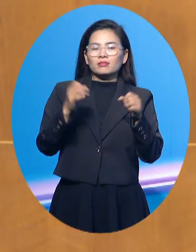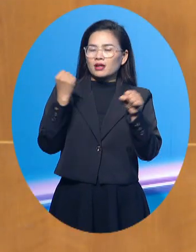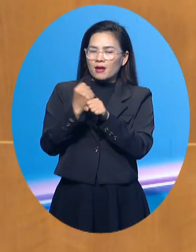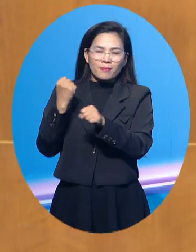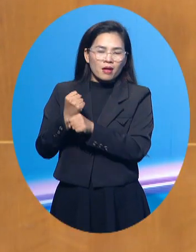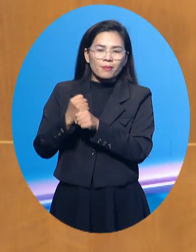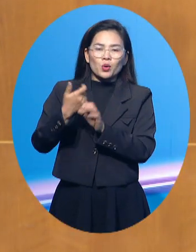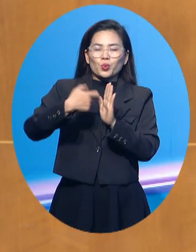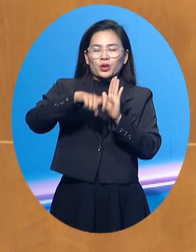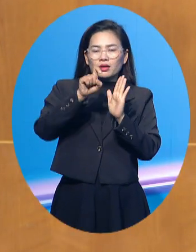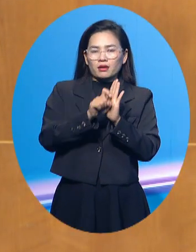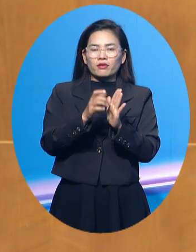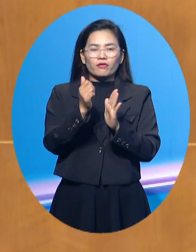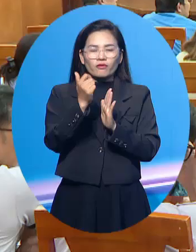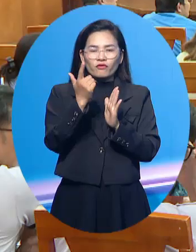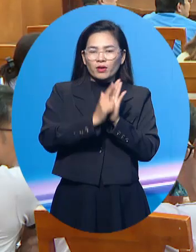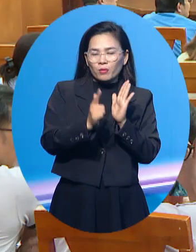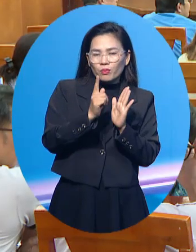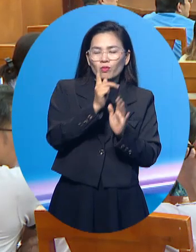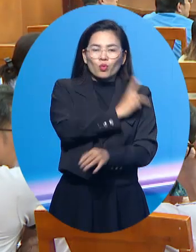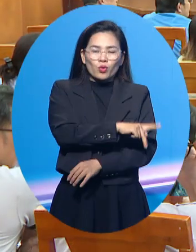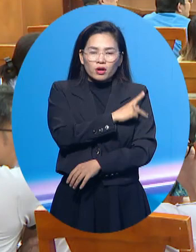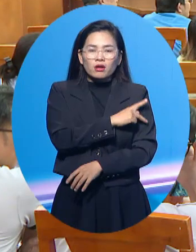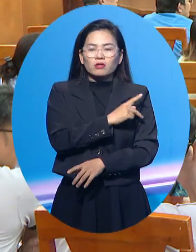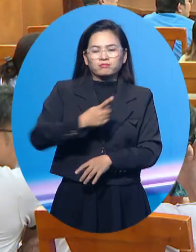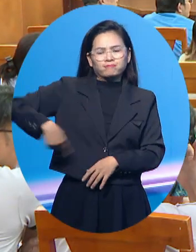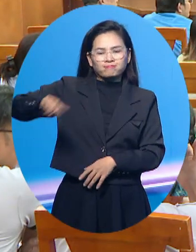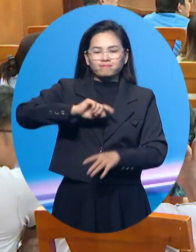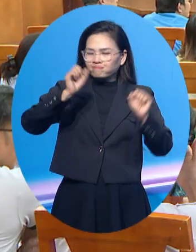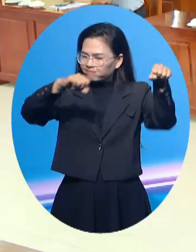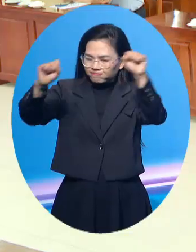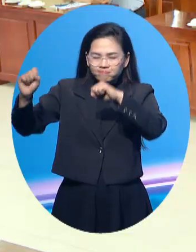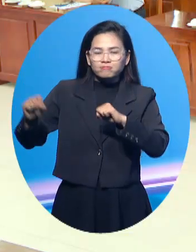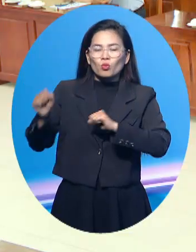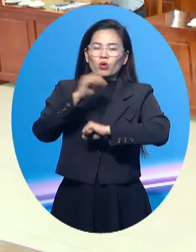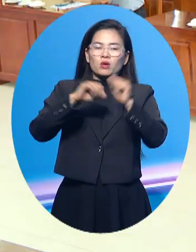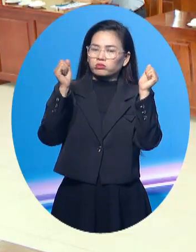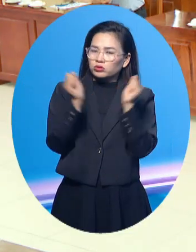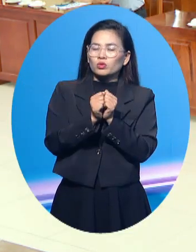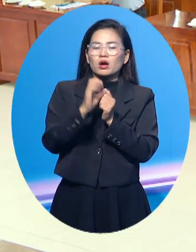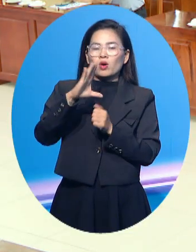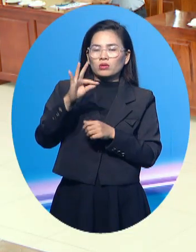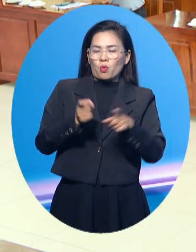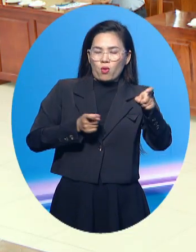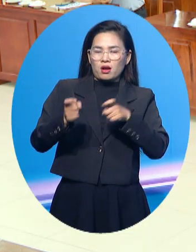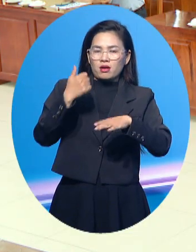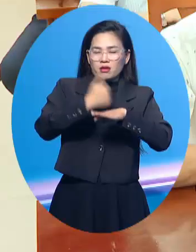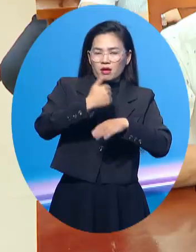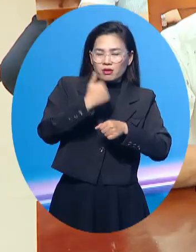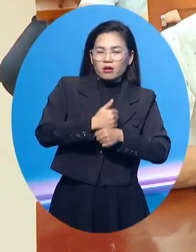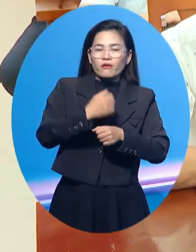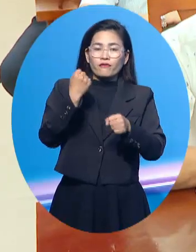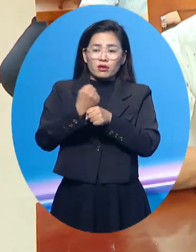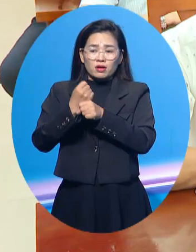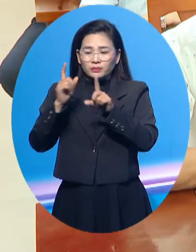hiện các quy định pháp luật trong lĩnh vực lao động, việc làm, tạo sự đồng thuận trong công tác hoạt động chung, tăng cường công tác quản lý nhà nước về lao động, việc